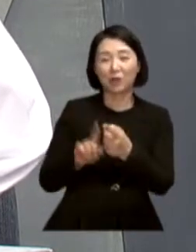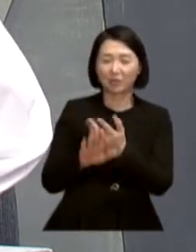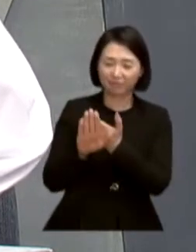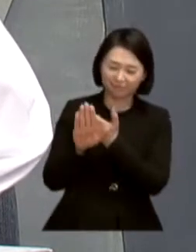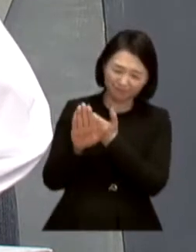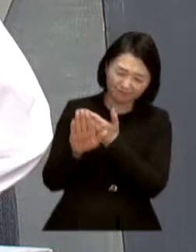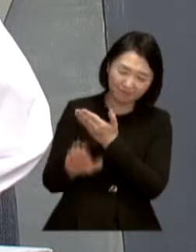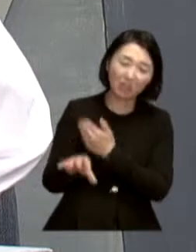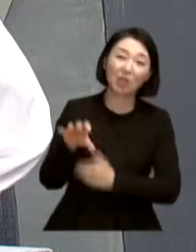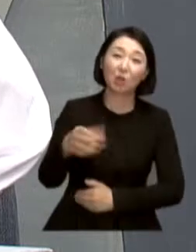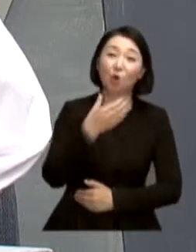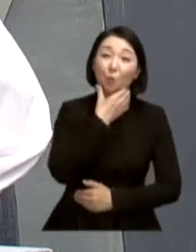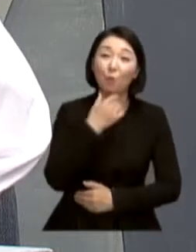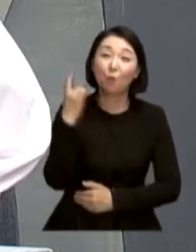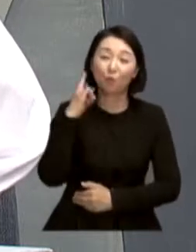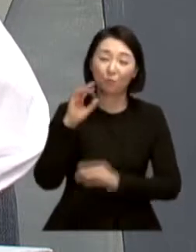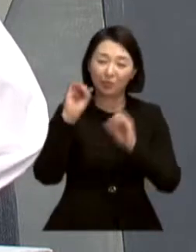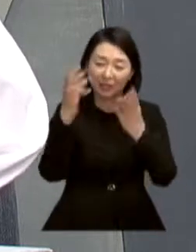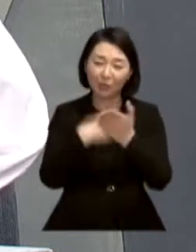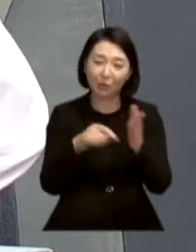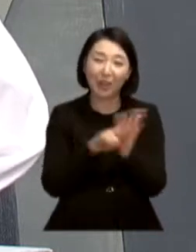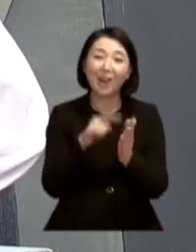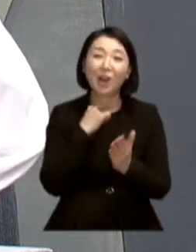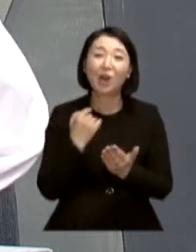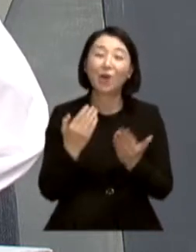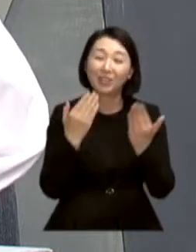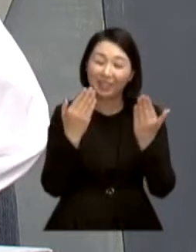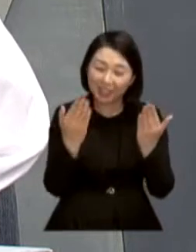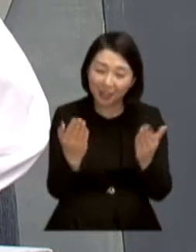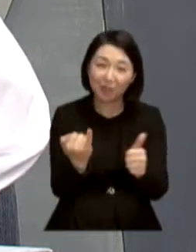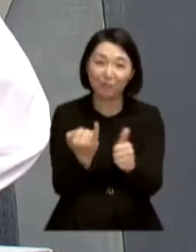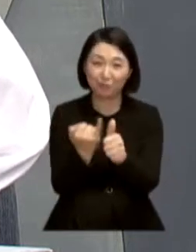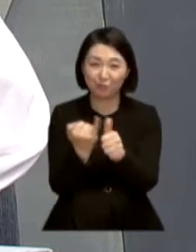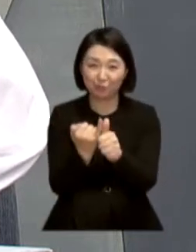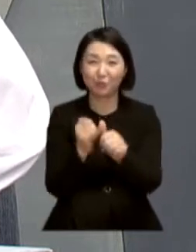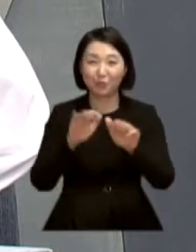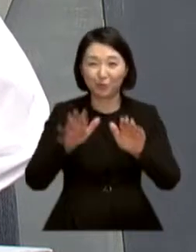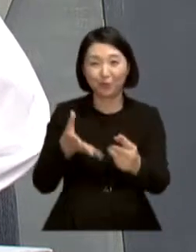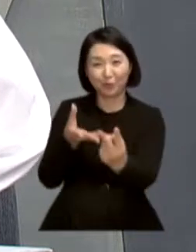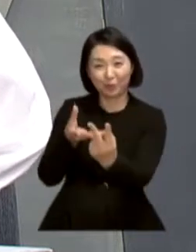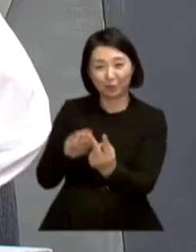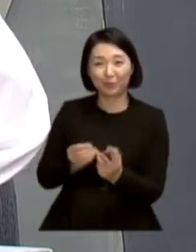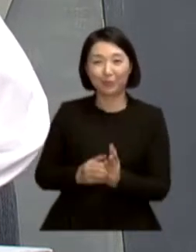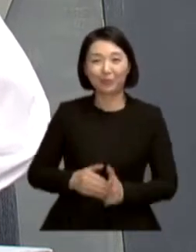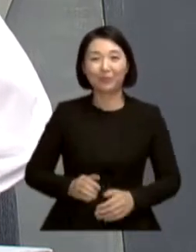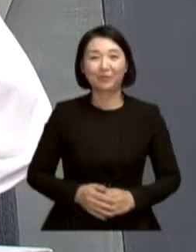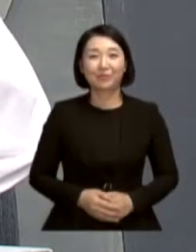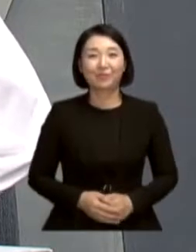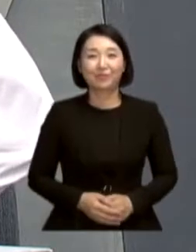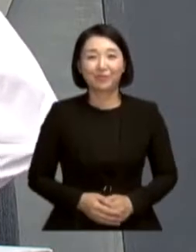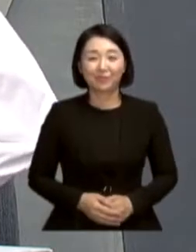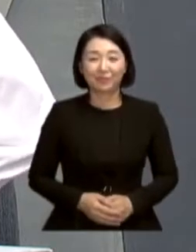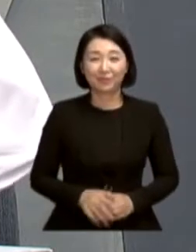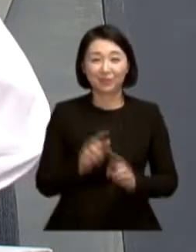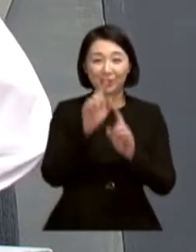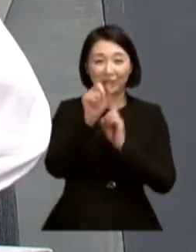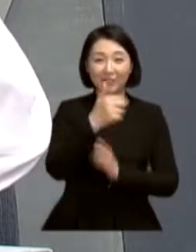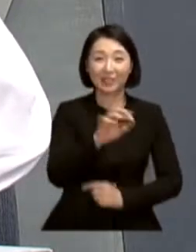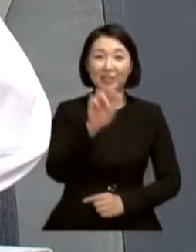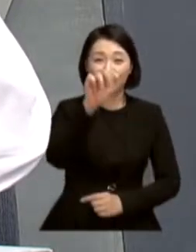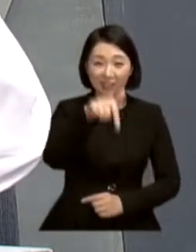낮고 낮은 곳에 복음을 전하기 위해서 헌신하고 계시는 선교사님 네 분을 오늘 스튜디오에 모셨습니다. 네.